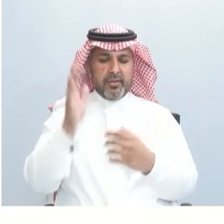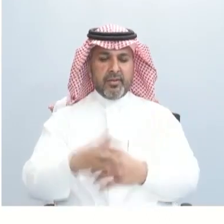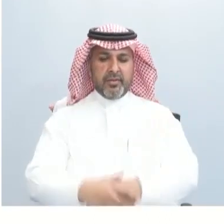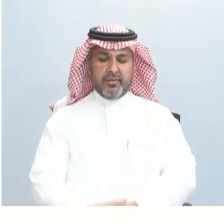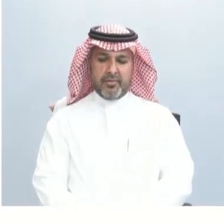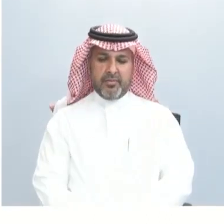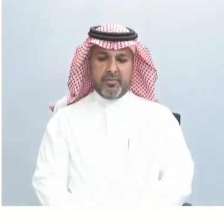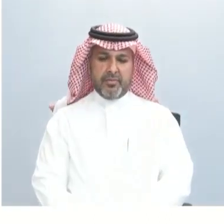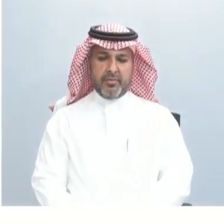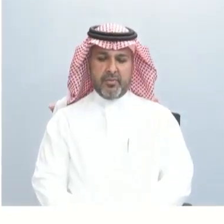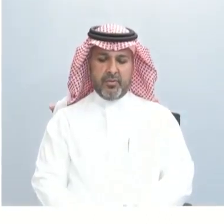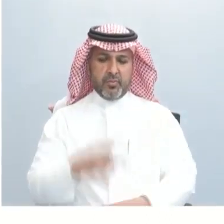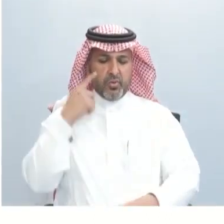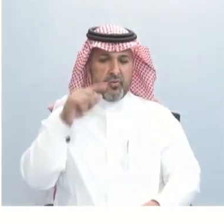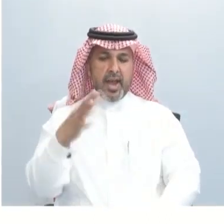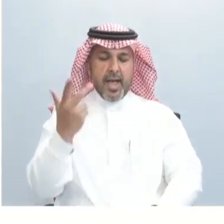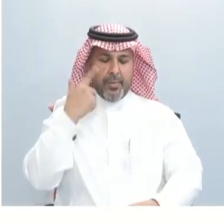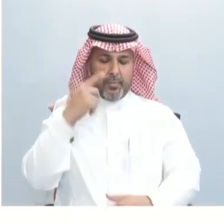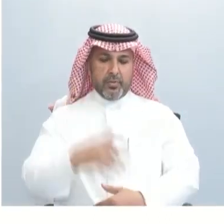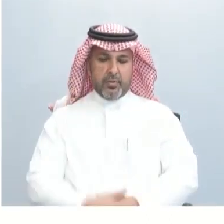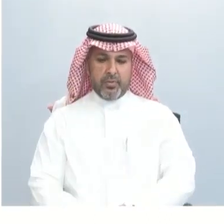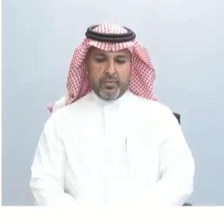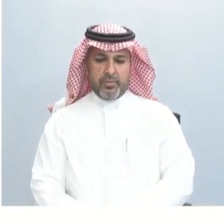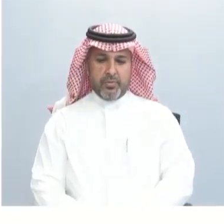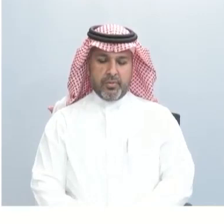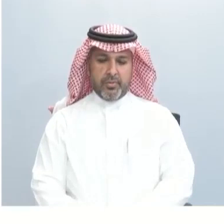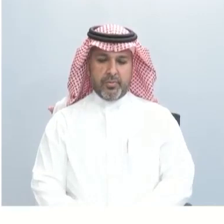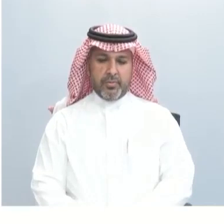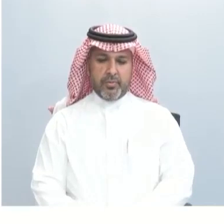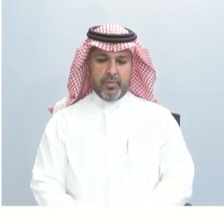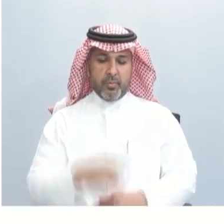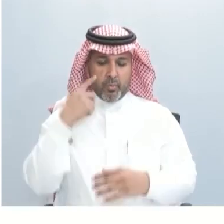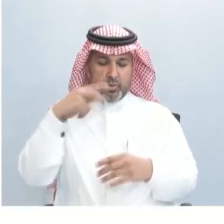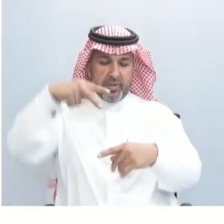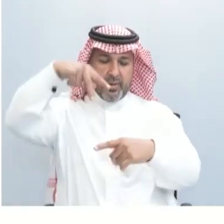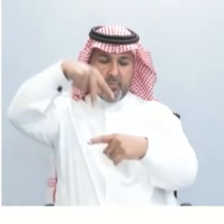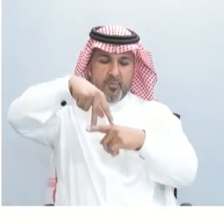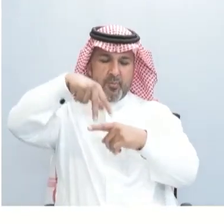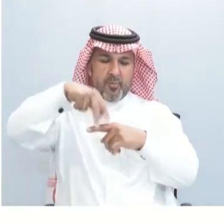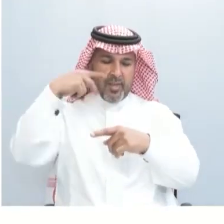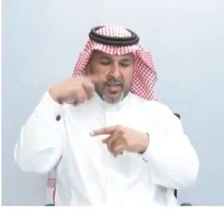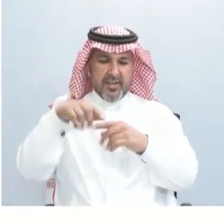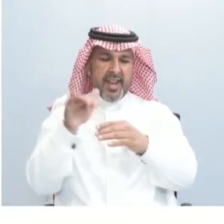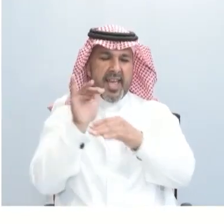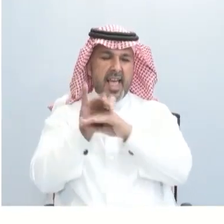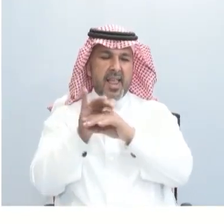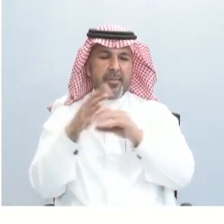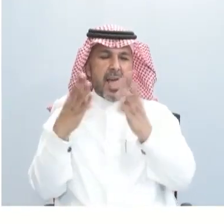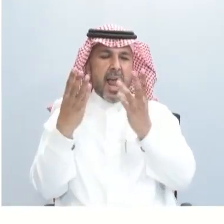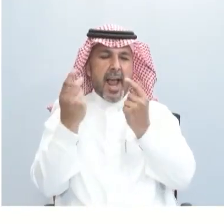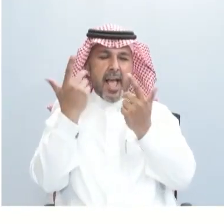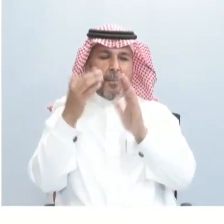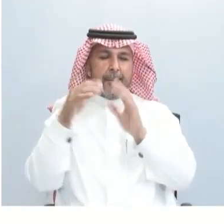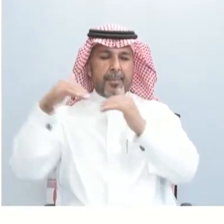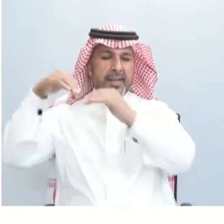واربع جوائز وخمس جوائز يمكن تحديد عدد الطرق باستعمال مثلث باسكال